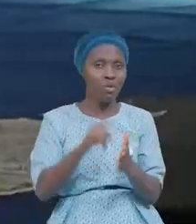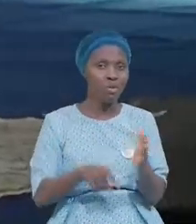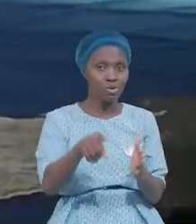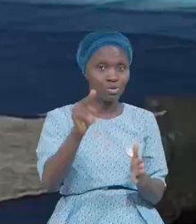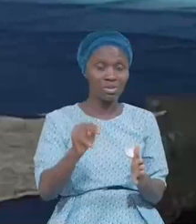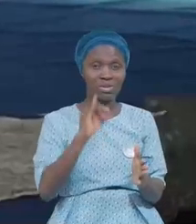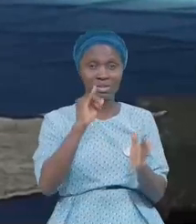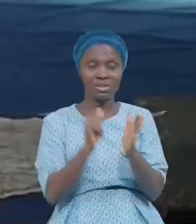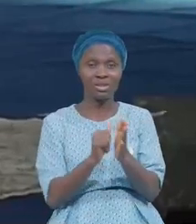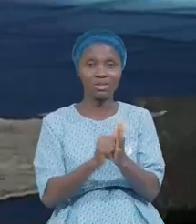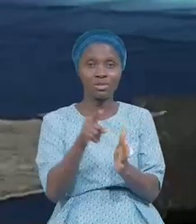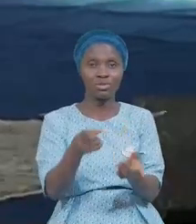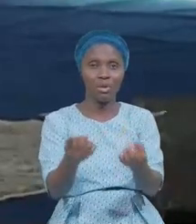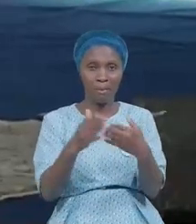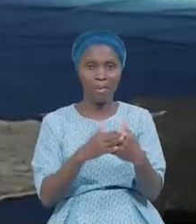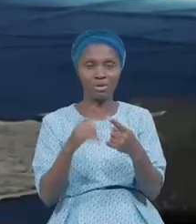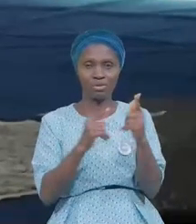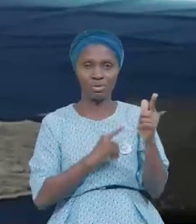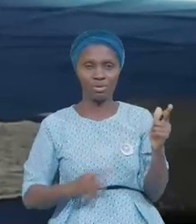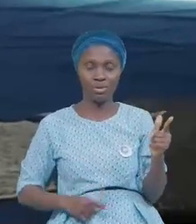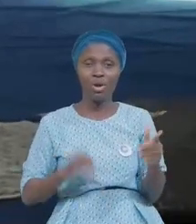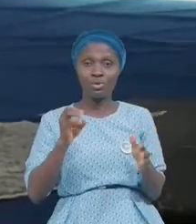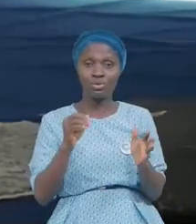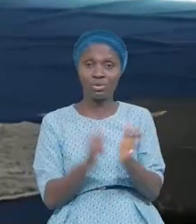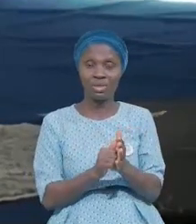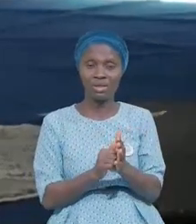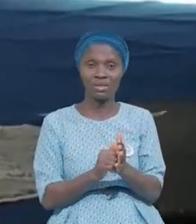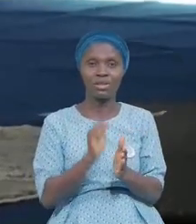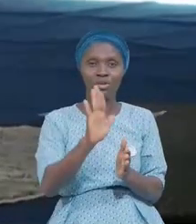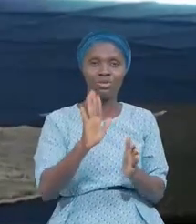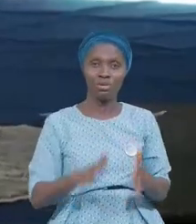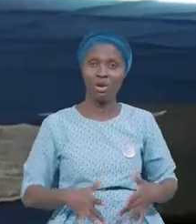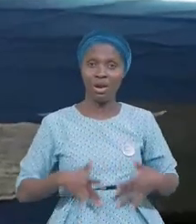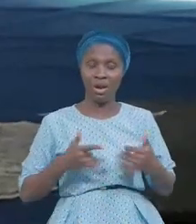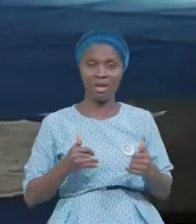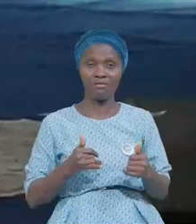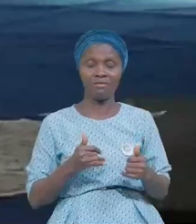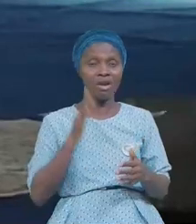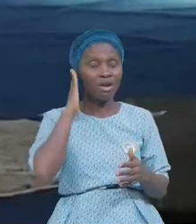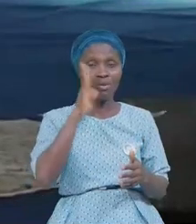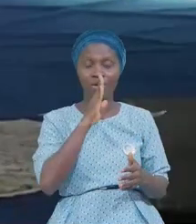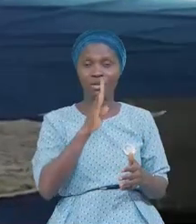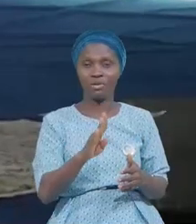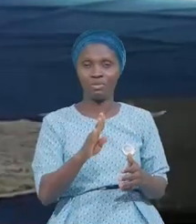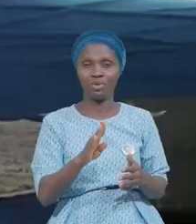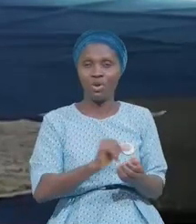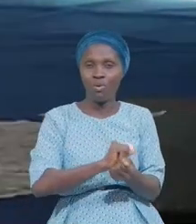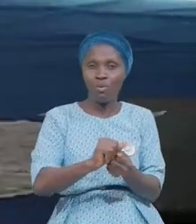besoin, c'est que tu dois revenir au Seigneur afin que ta vie soit lavée